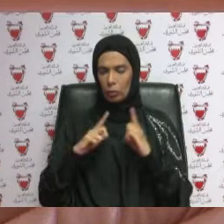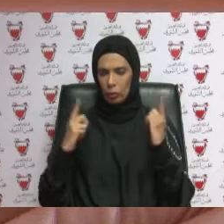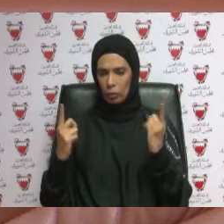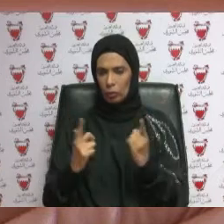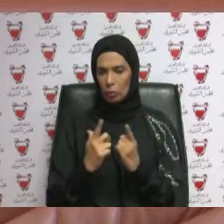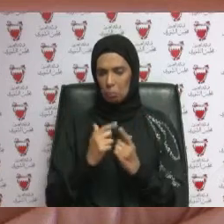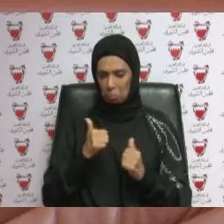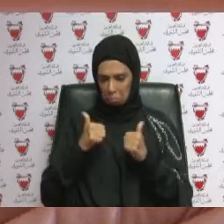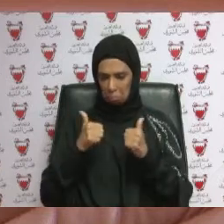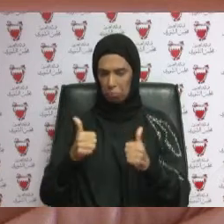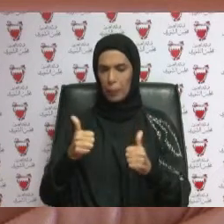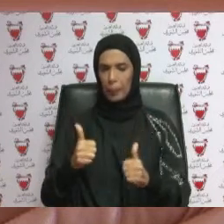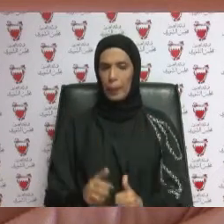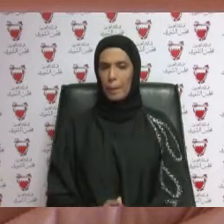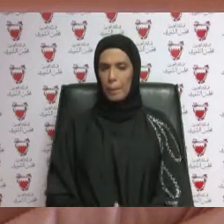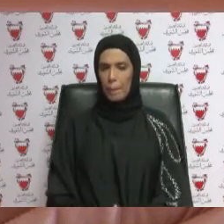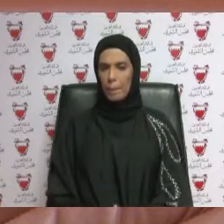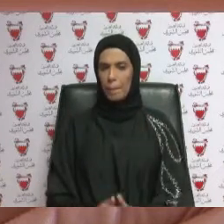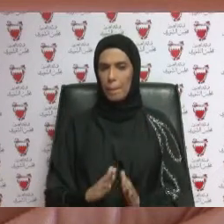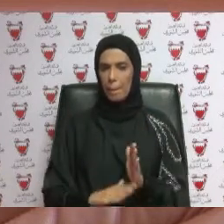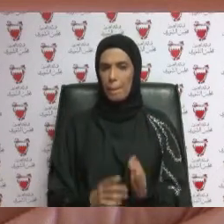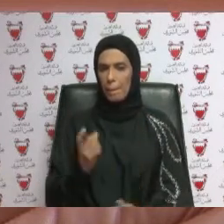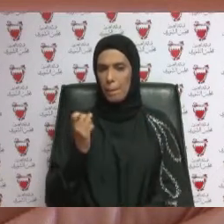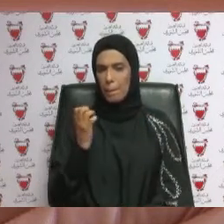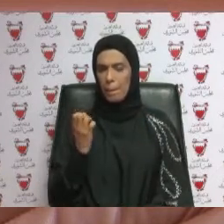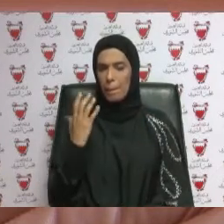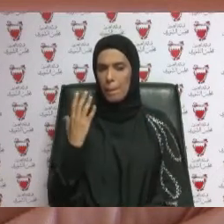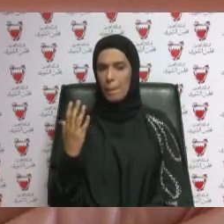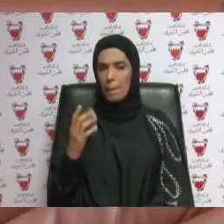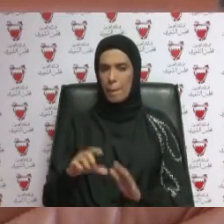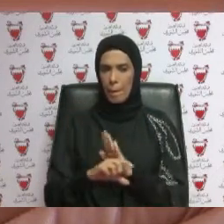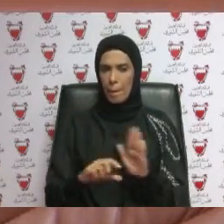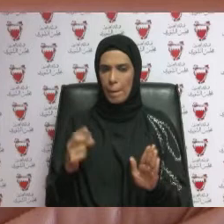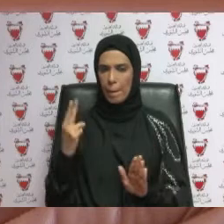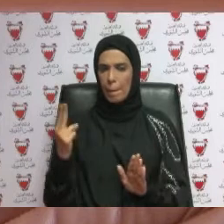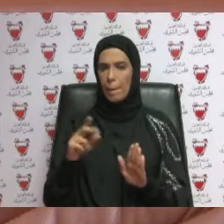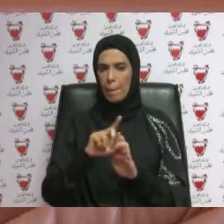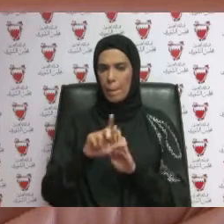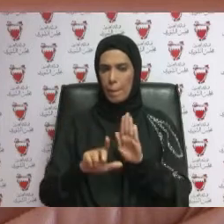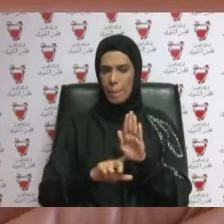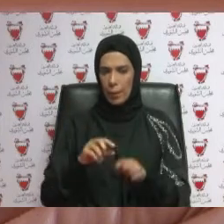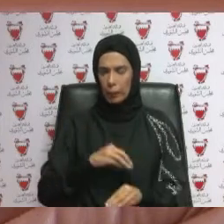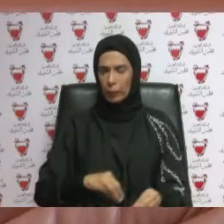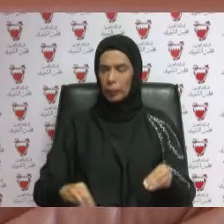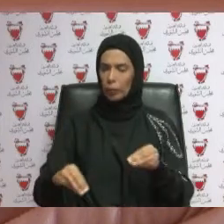أؤيد ذلك بالرجوع إلى المادة 105 بند 2 من اللائحة، لأن هناك تعديل.